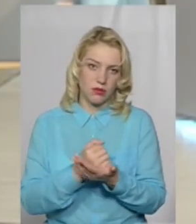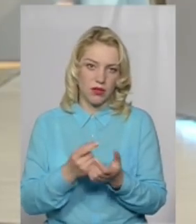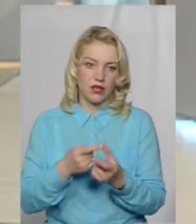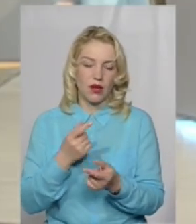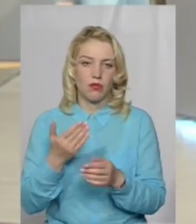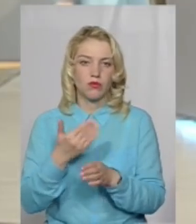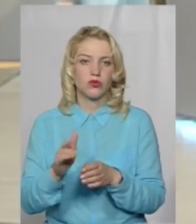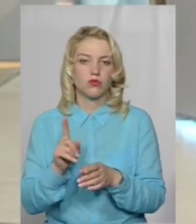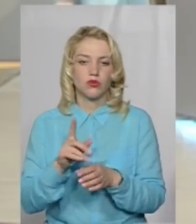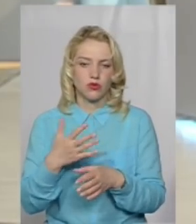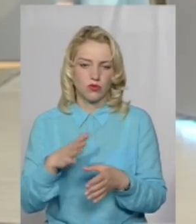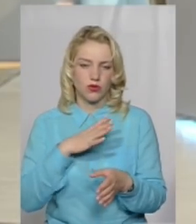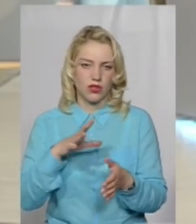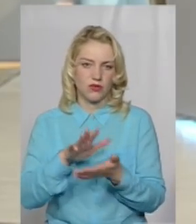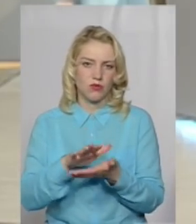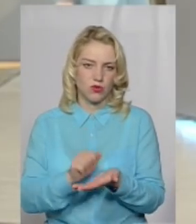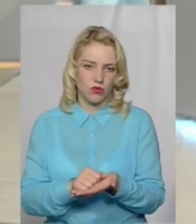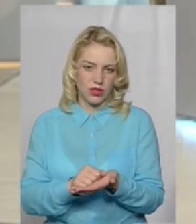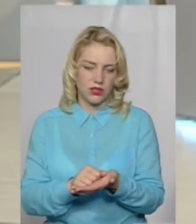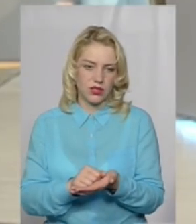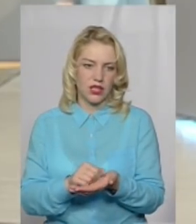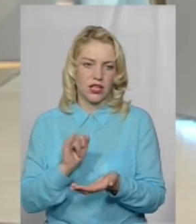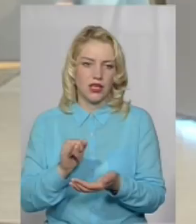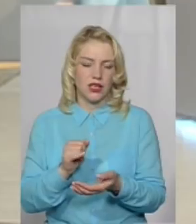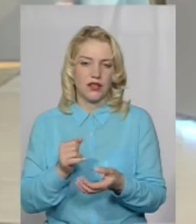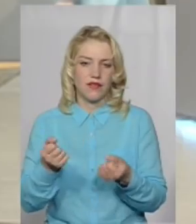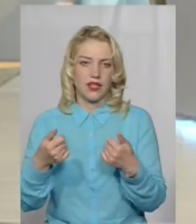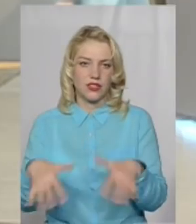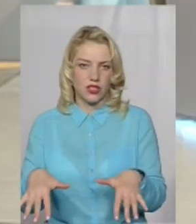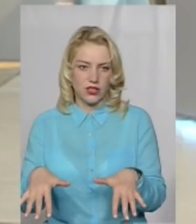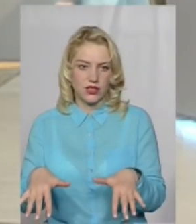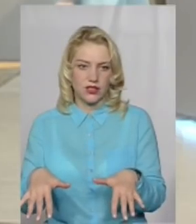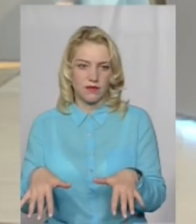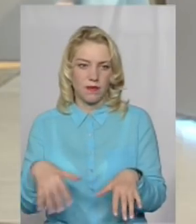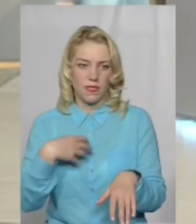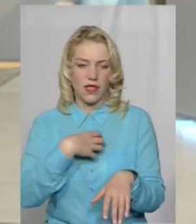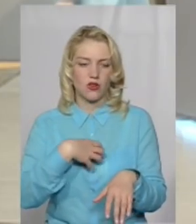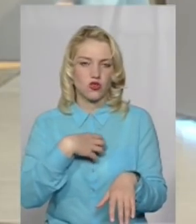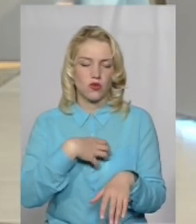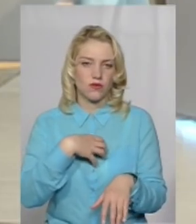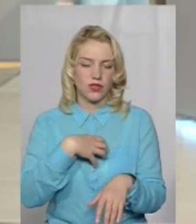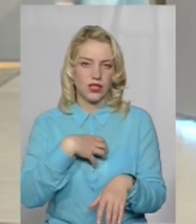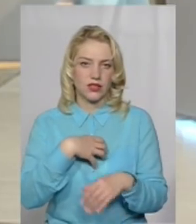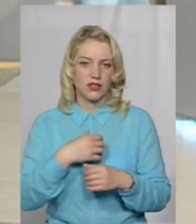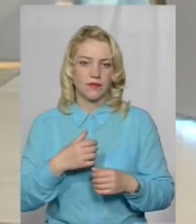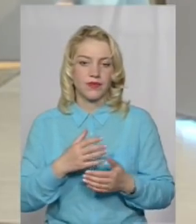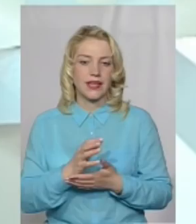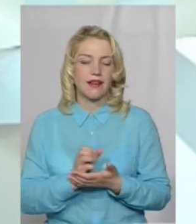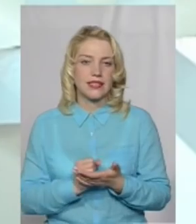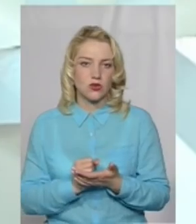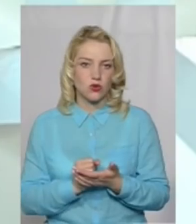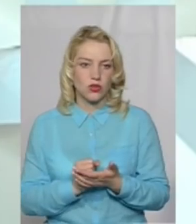поступово, що насадження відмирає, псується, так, і втрачається основний, будемо так казати,